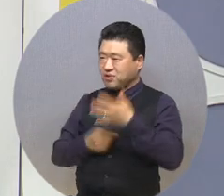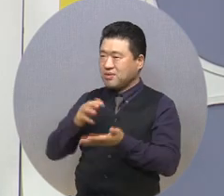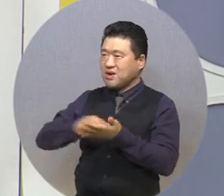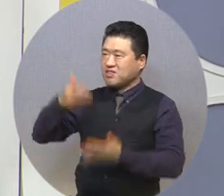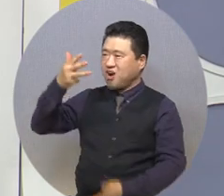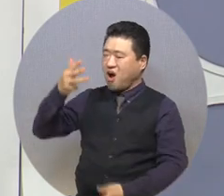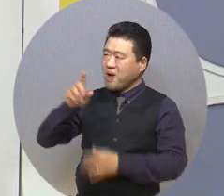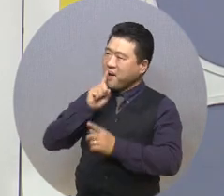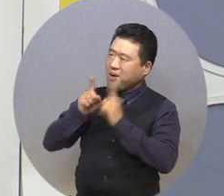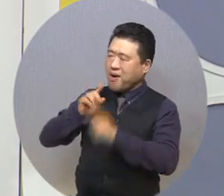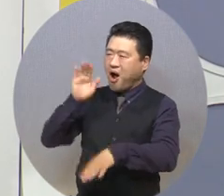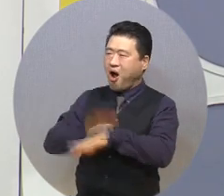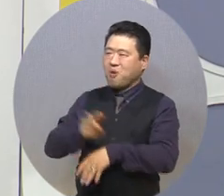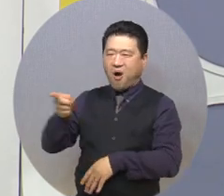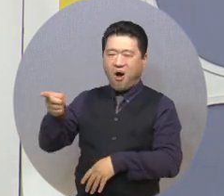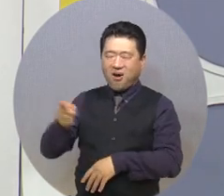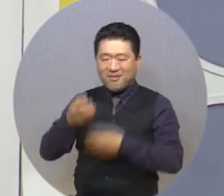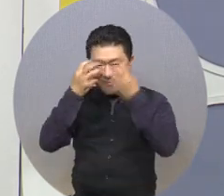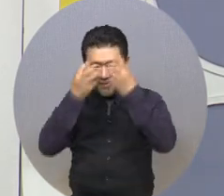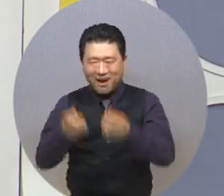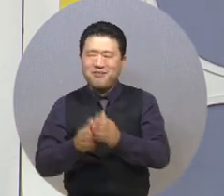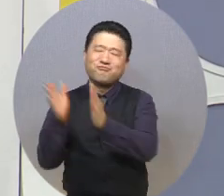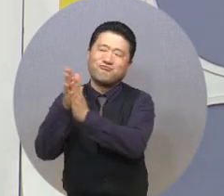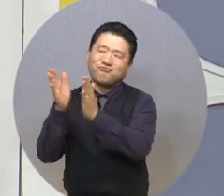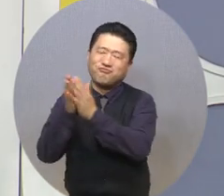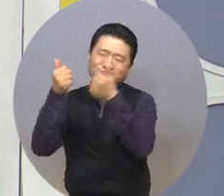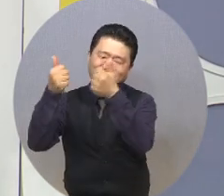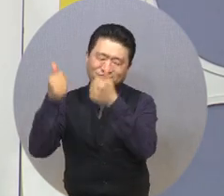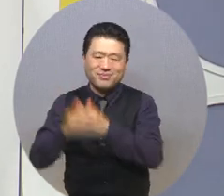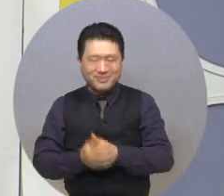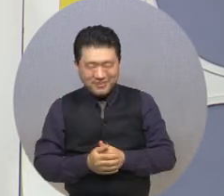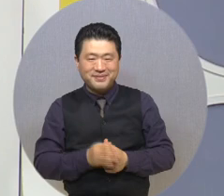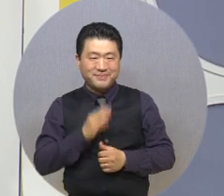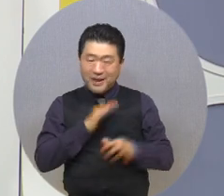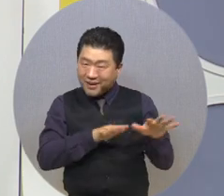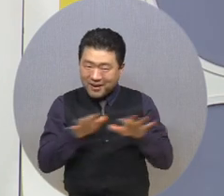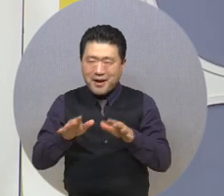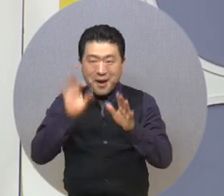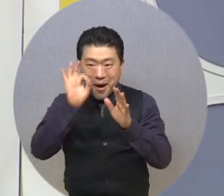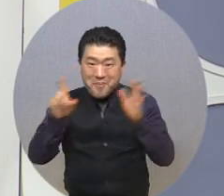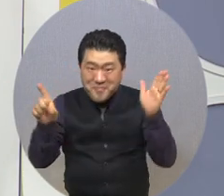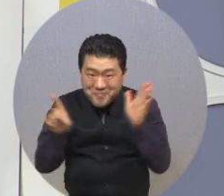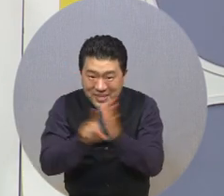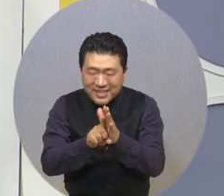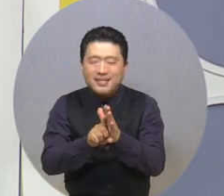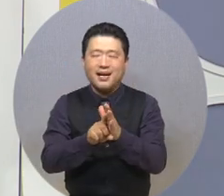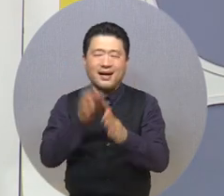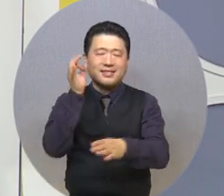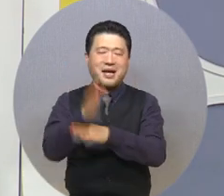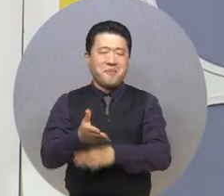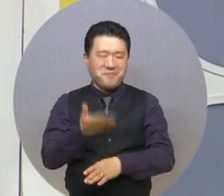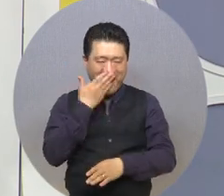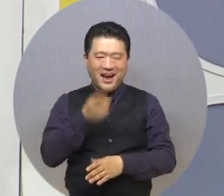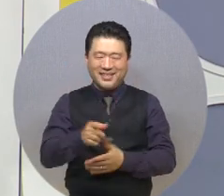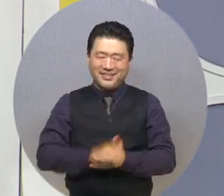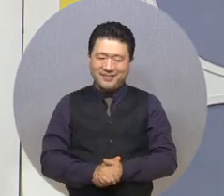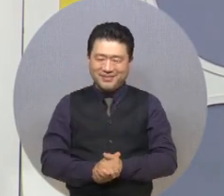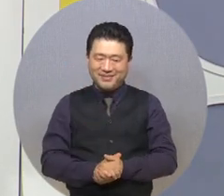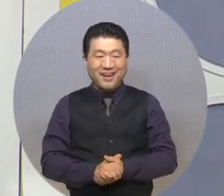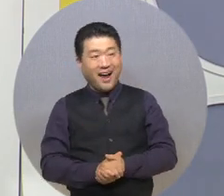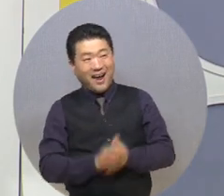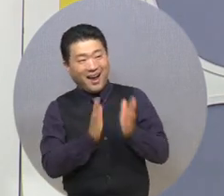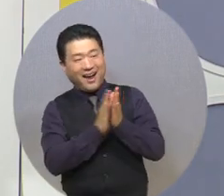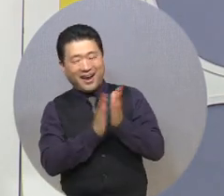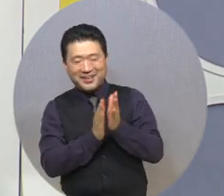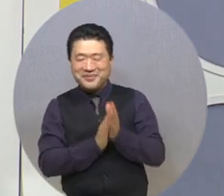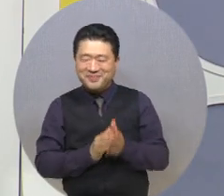얘기하셔. 어쨌든 정말 축하드립니다. 믿고 살 수 있는 브랜드 남도장터라는 얘기죠. 그러죠. 네. 아, 그리고